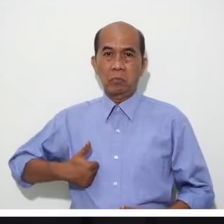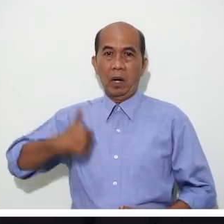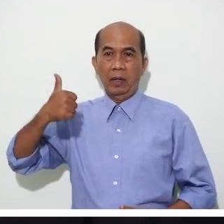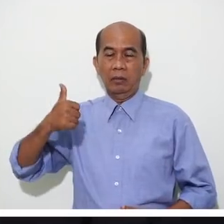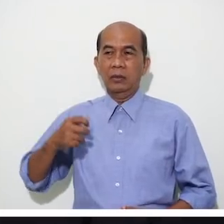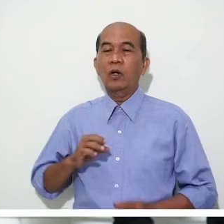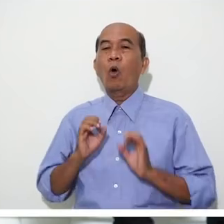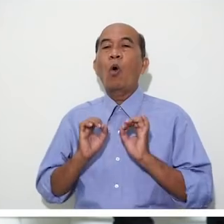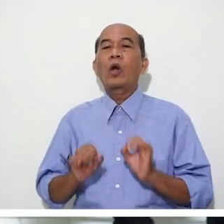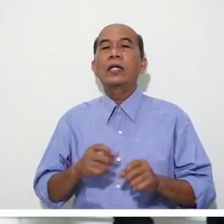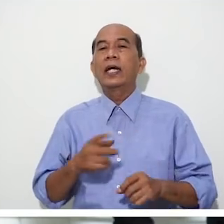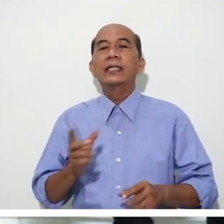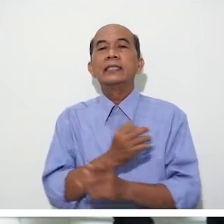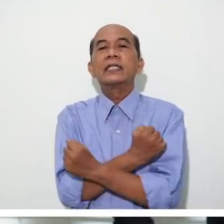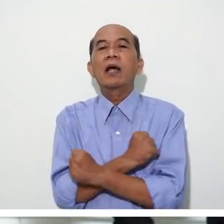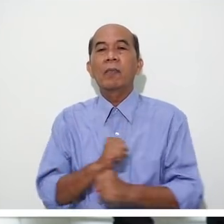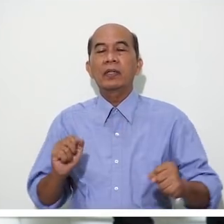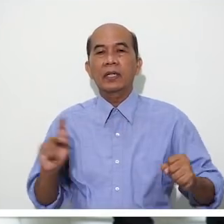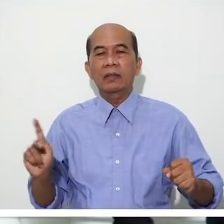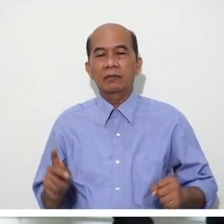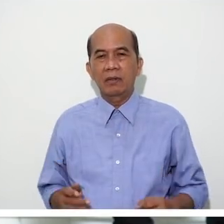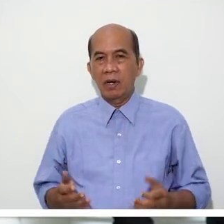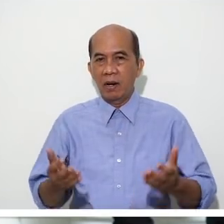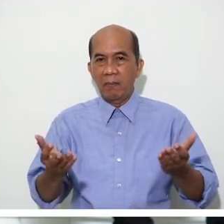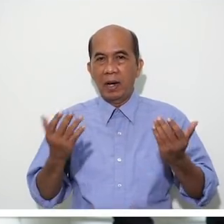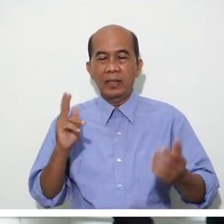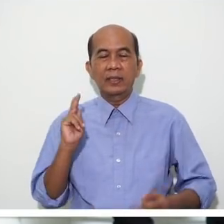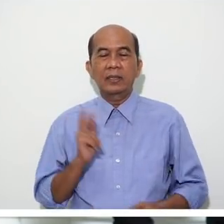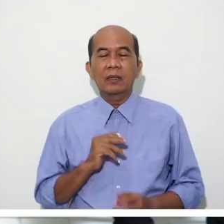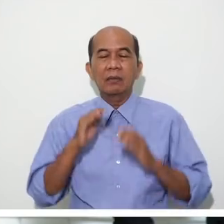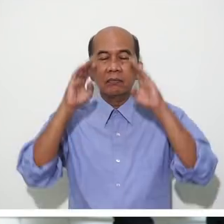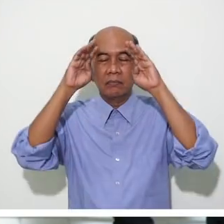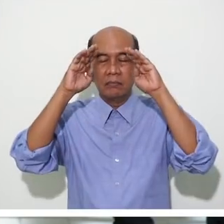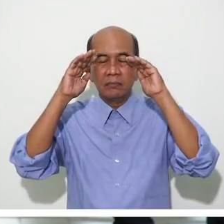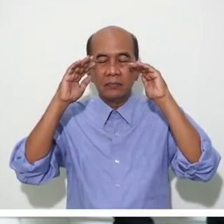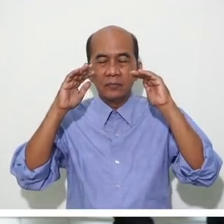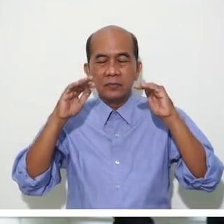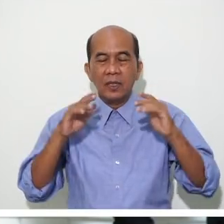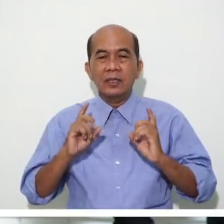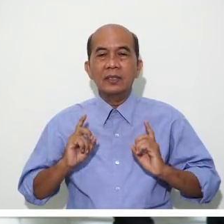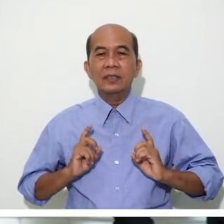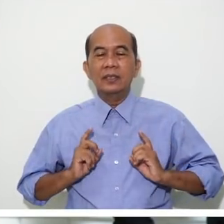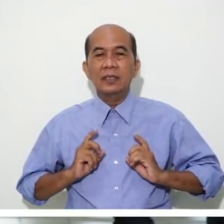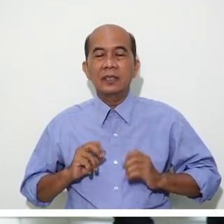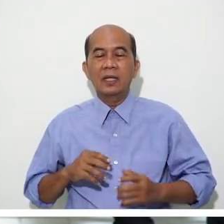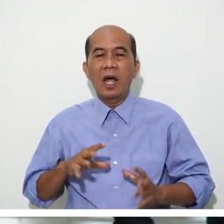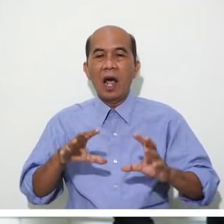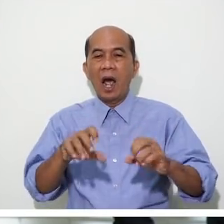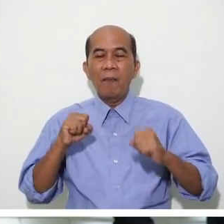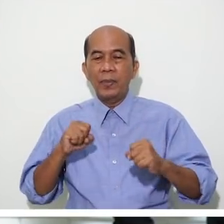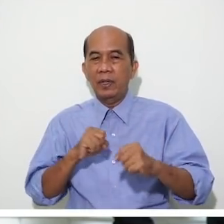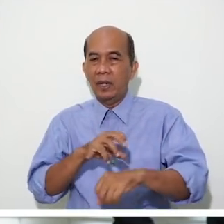yang diselamatkan. Saat ini mari kita meneduhkan diri kembali. Kita mengambil waktu pribadi